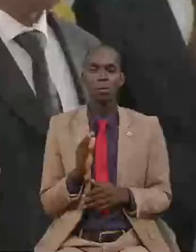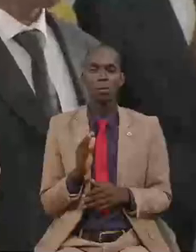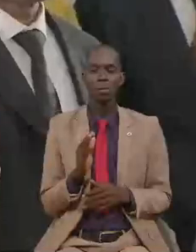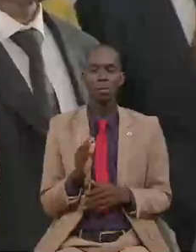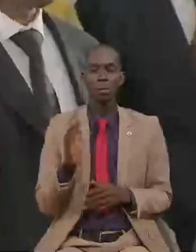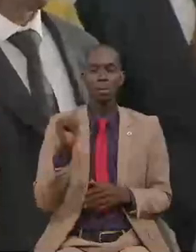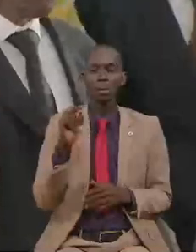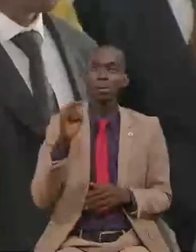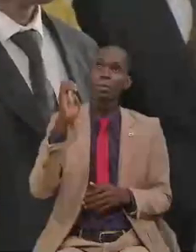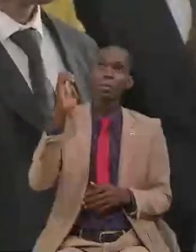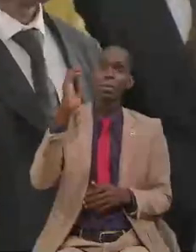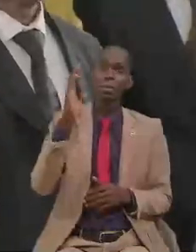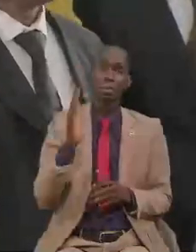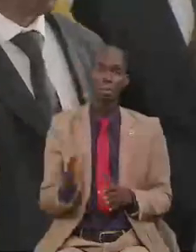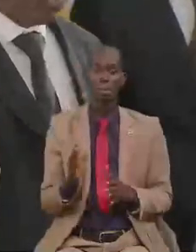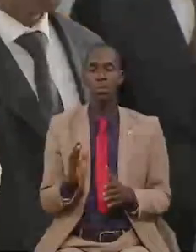évangéliste,